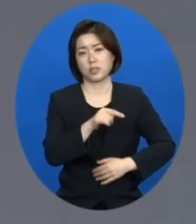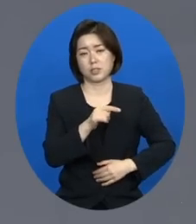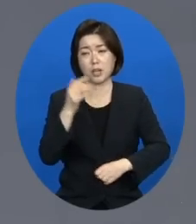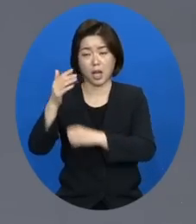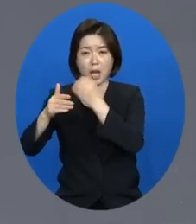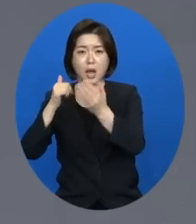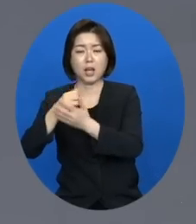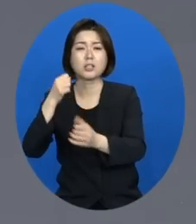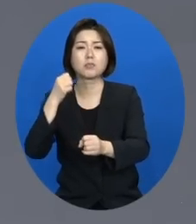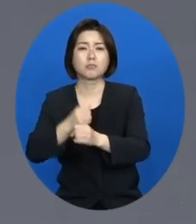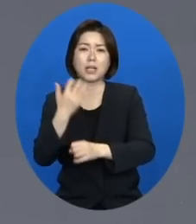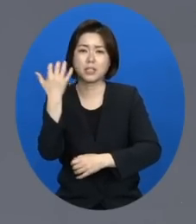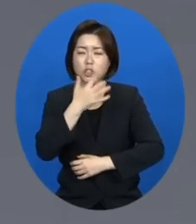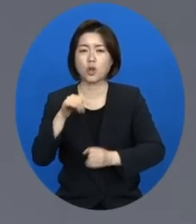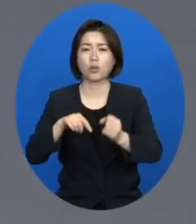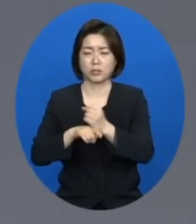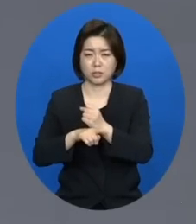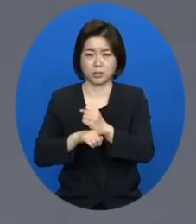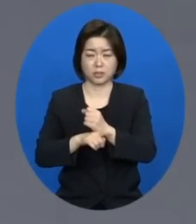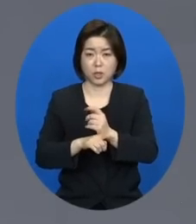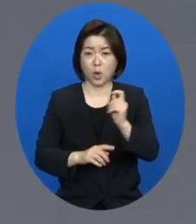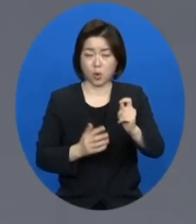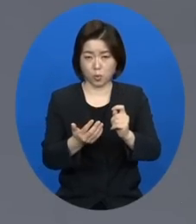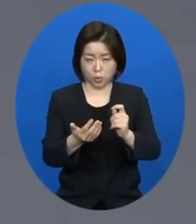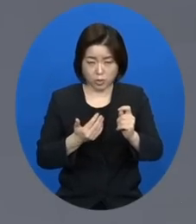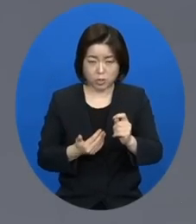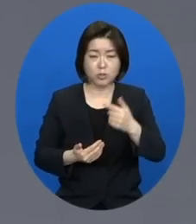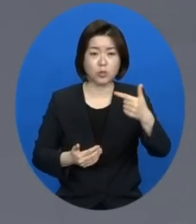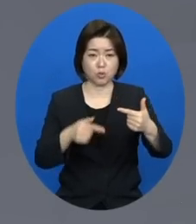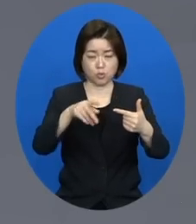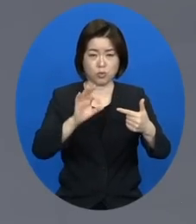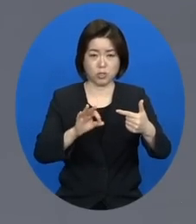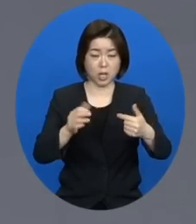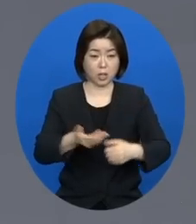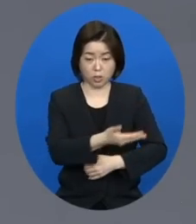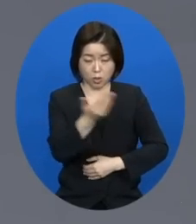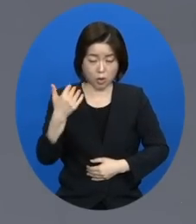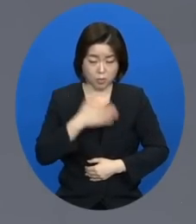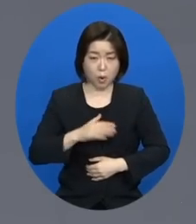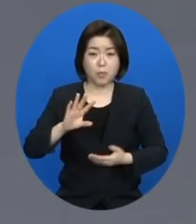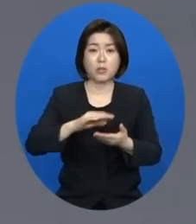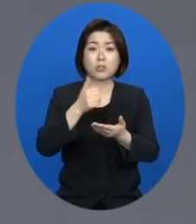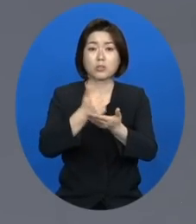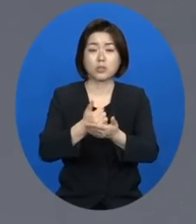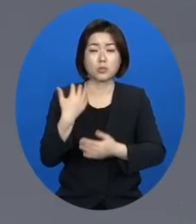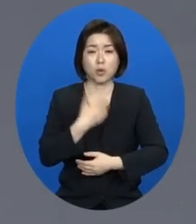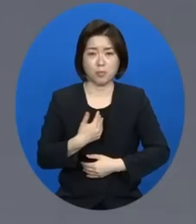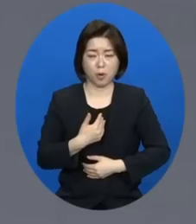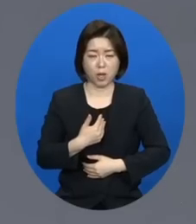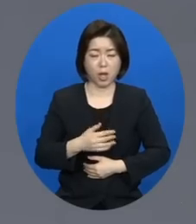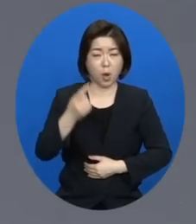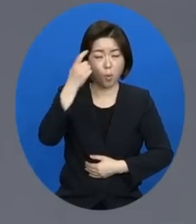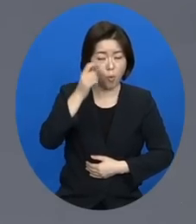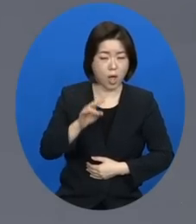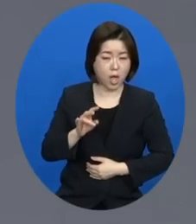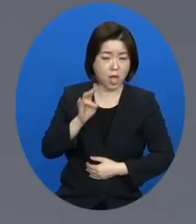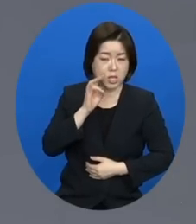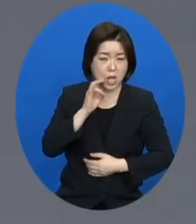만드신 성입니다. 고린도전서 6장에 너의 몸은 그리스도의 몸인데 왜 창녀의